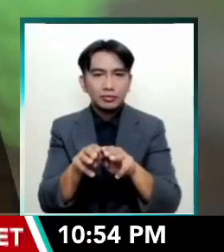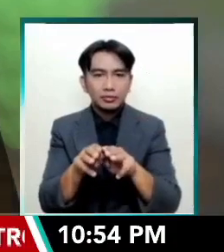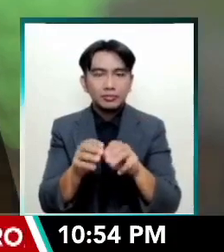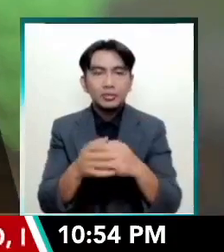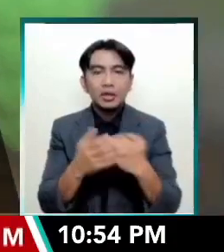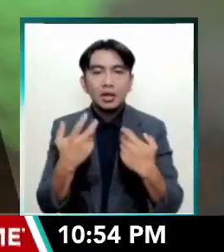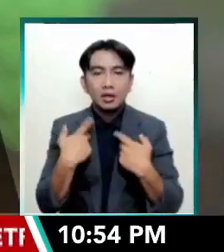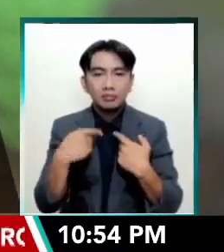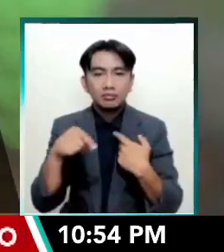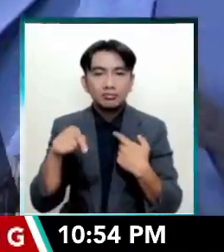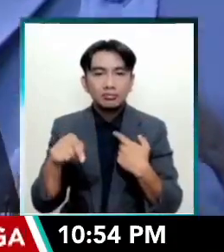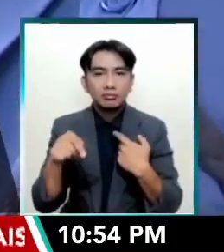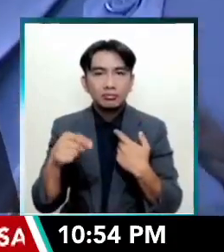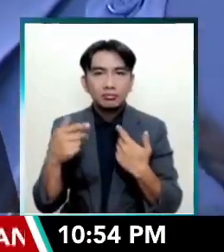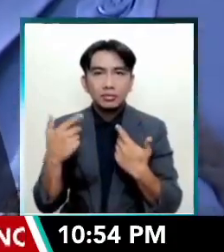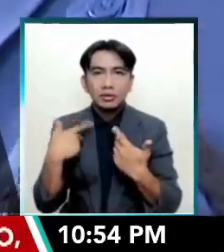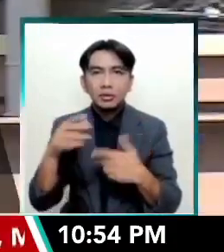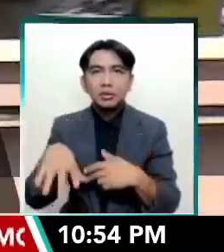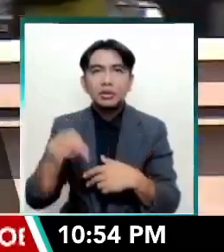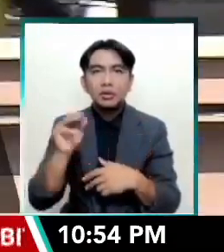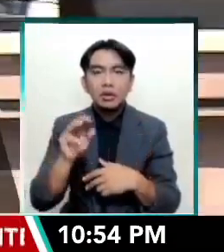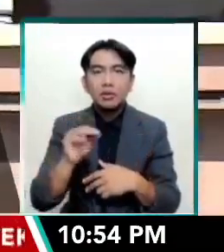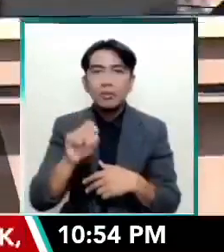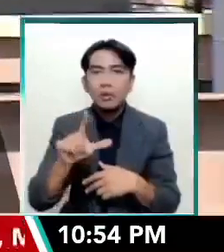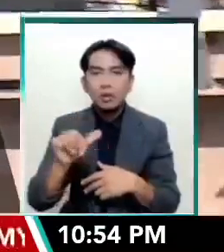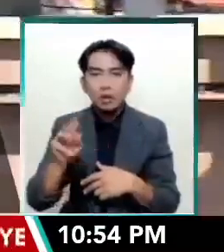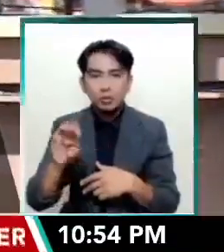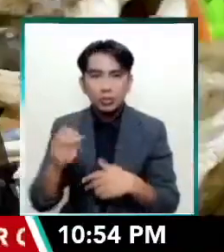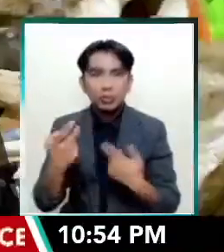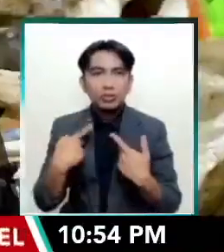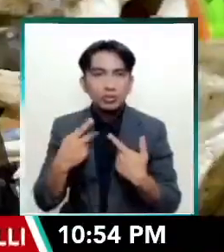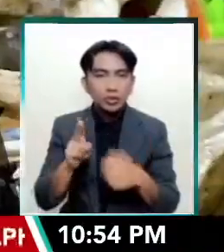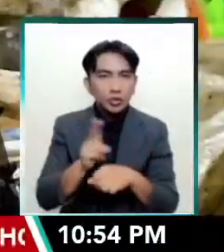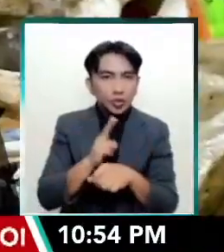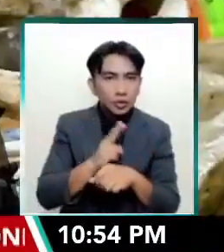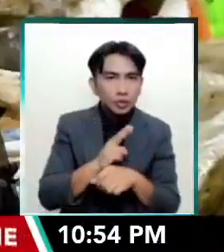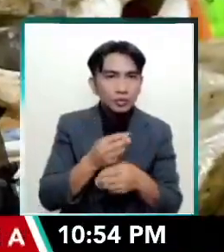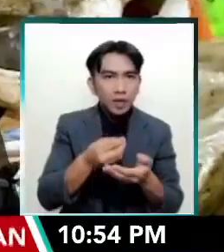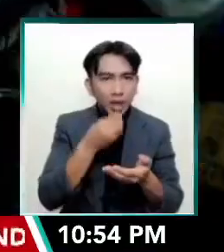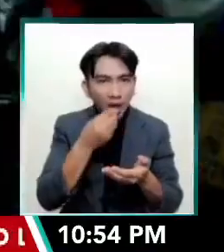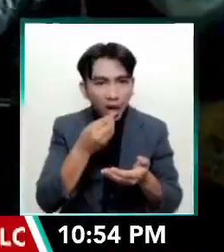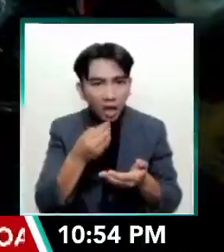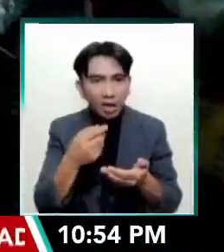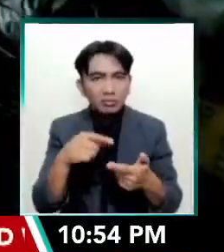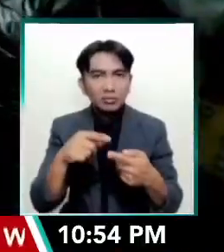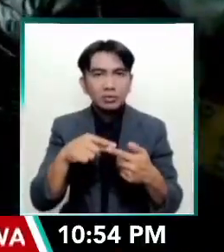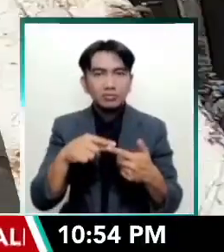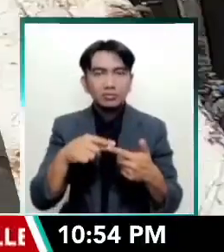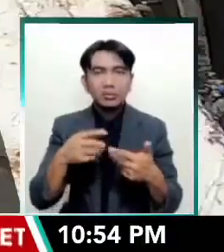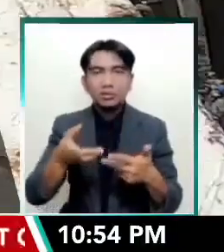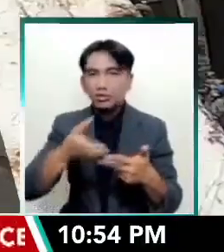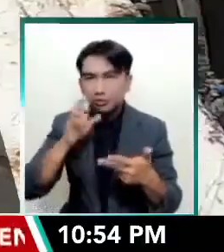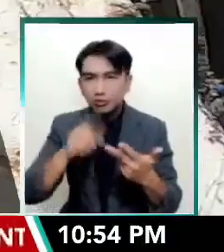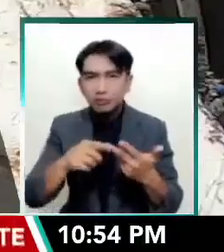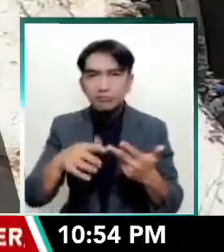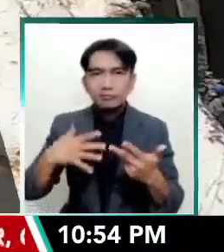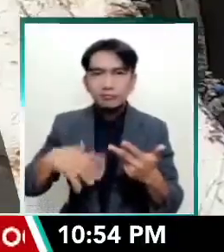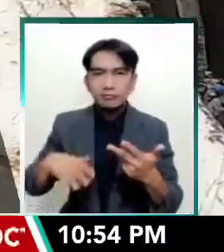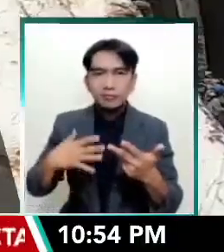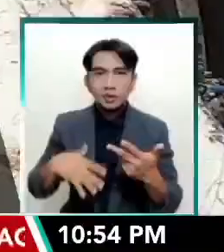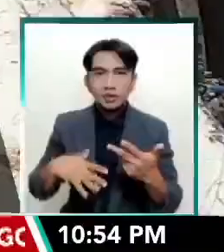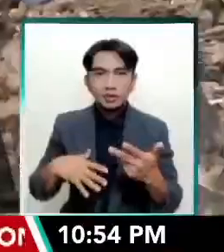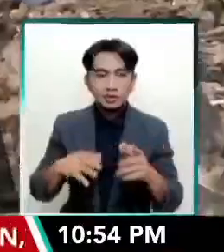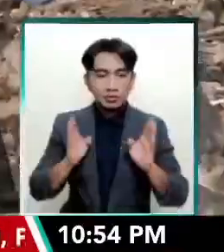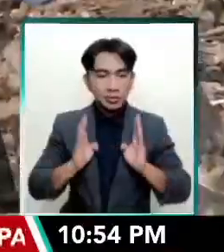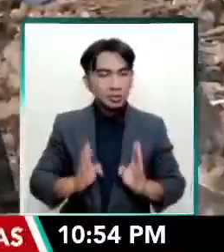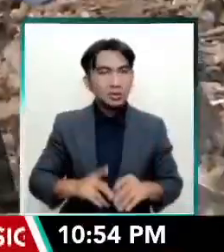microplastics sa pang-araw-araw na bagay na gamit natin sa pagkain, pag-inom at maging pananamit. Wala raw kakayahan ng ating katawan na tunawin